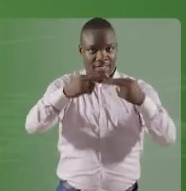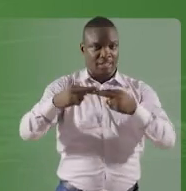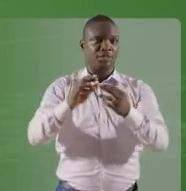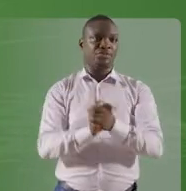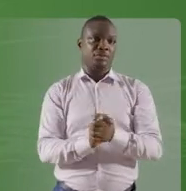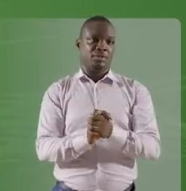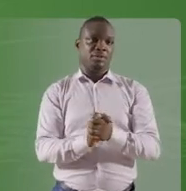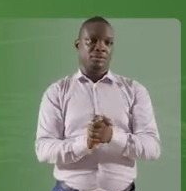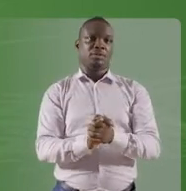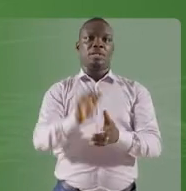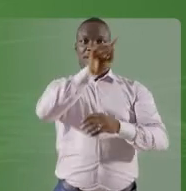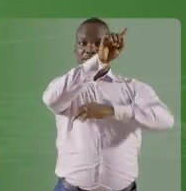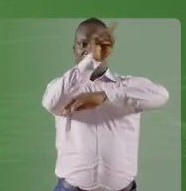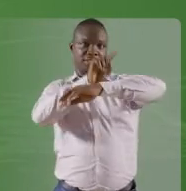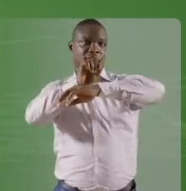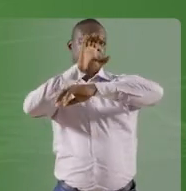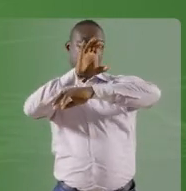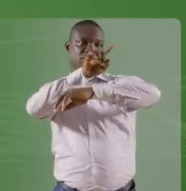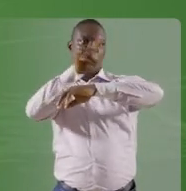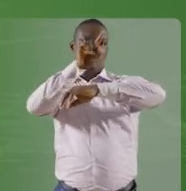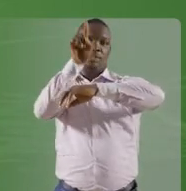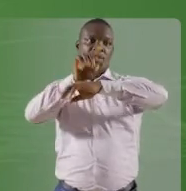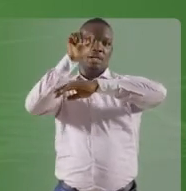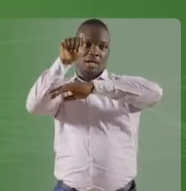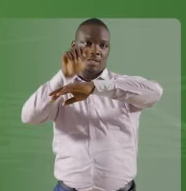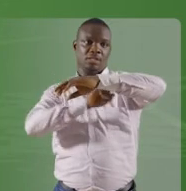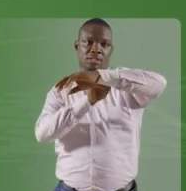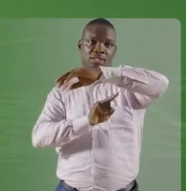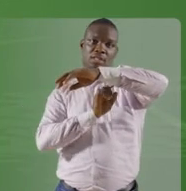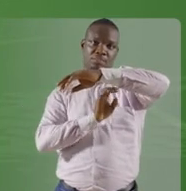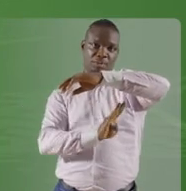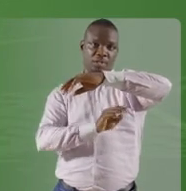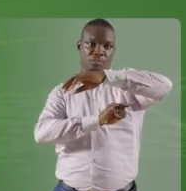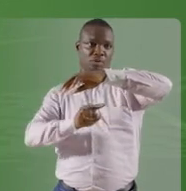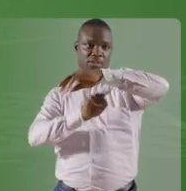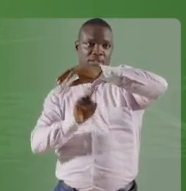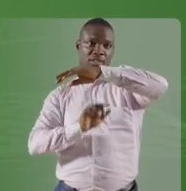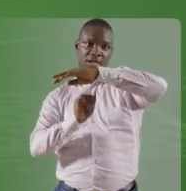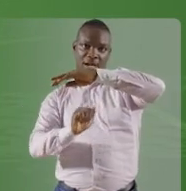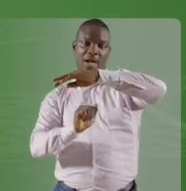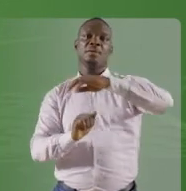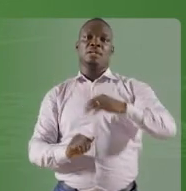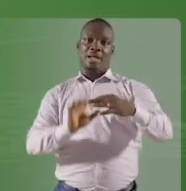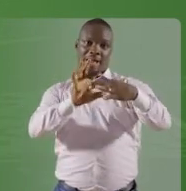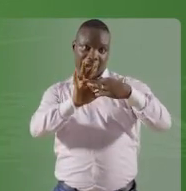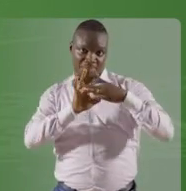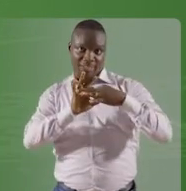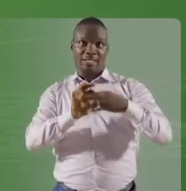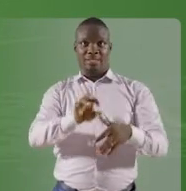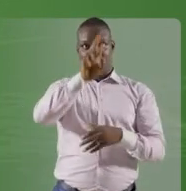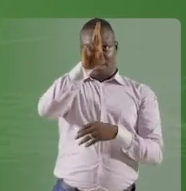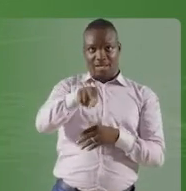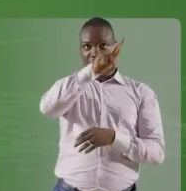ZA sur ZB moins ZA va être égal à Kpi. Un nombre complexe qui a pour